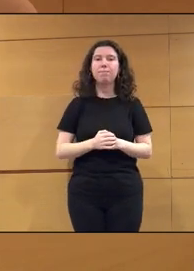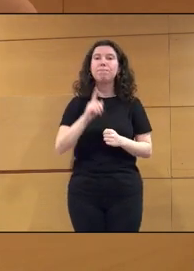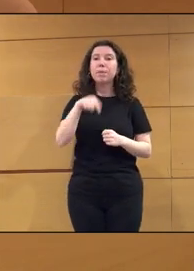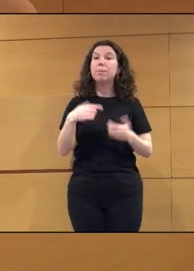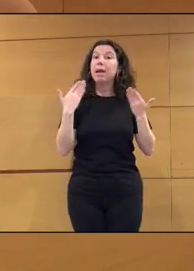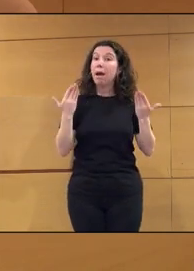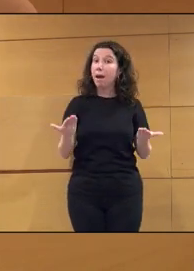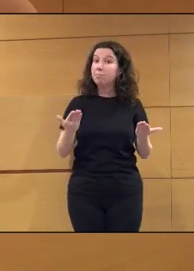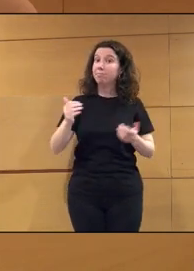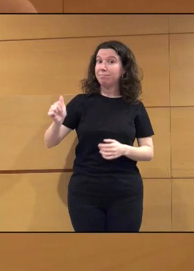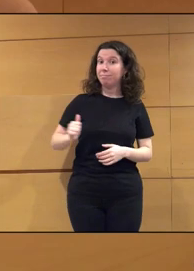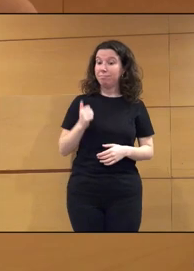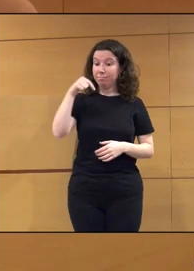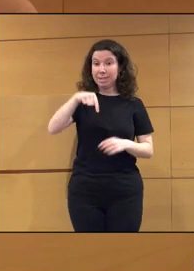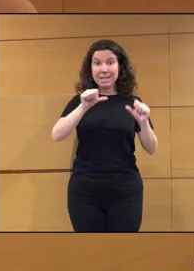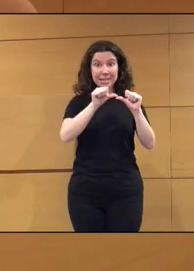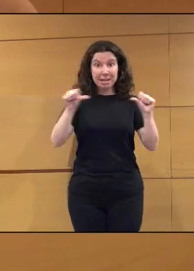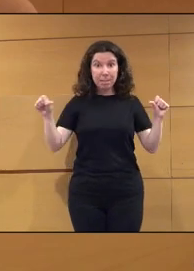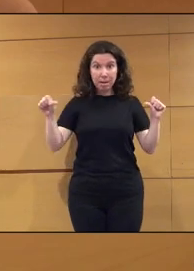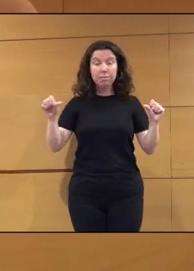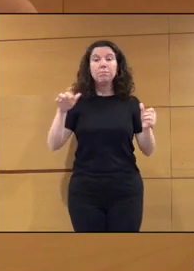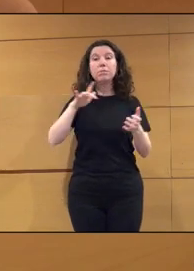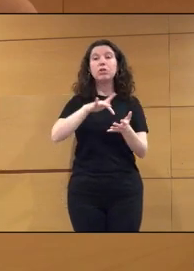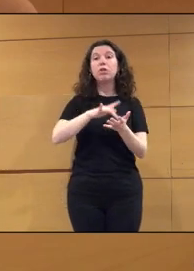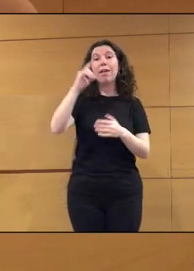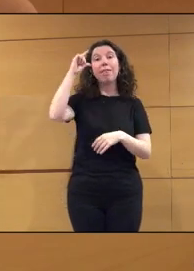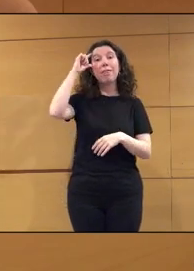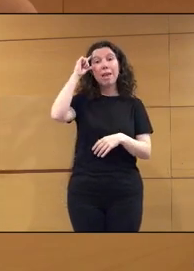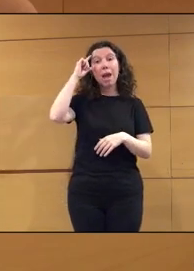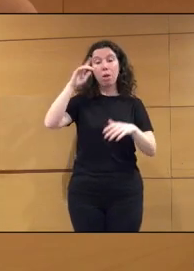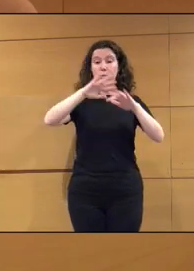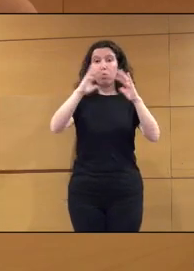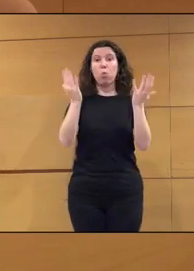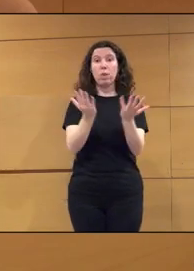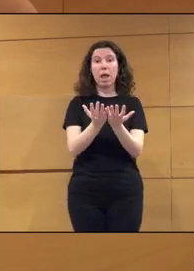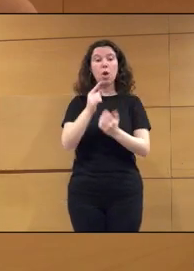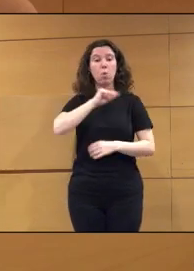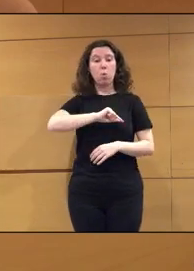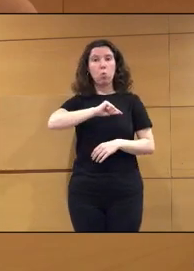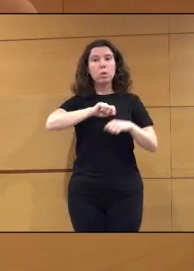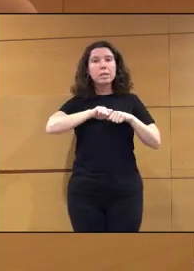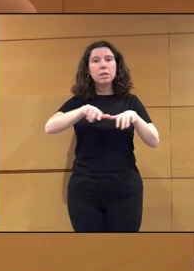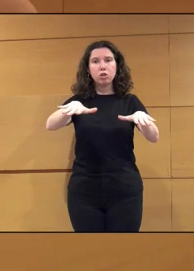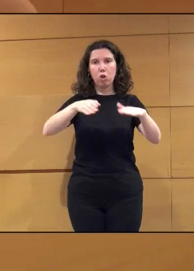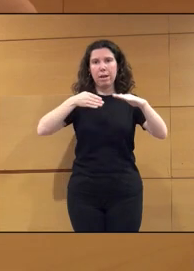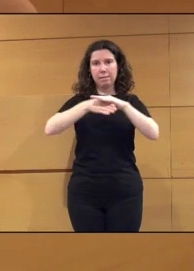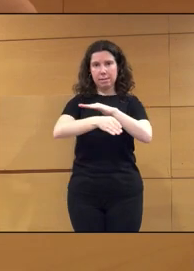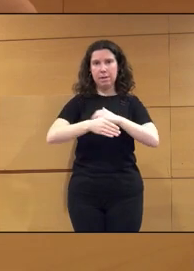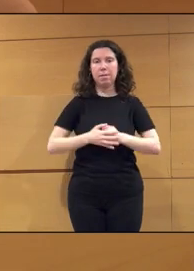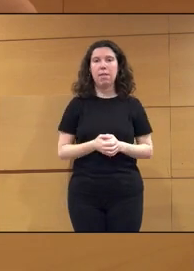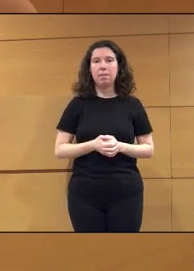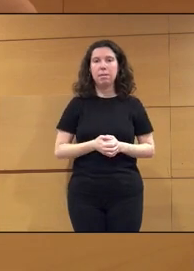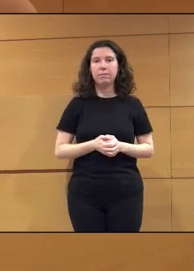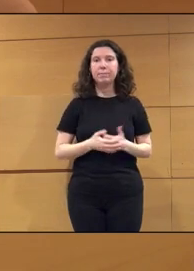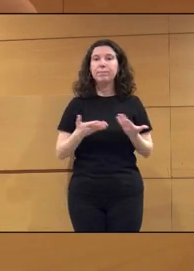coincideix que aquesta setmana tenim també el Dia Mundial per la Conscienciació de l'Accessibilitat, que si no vaig